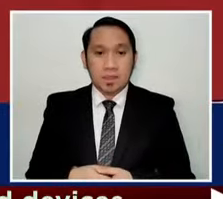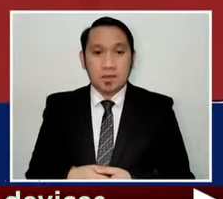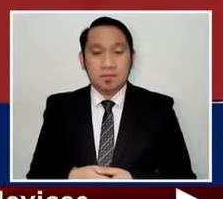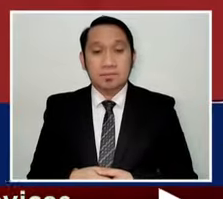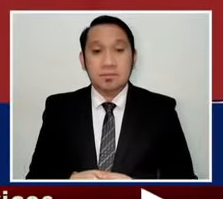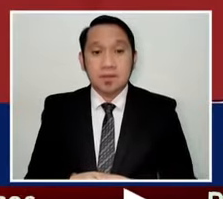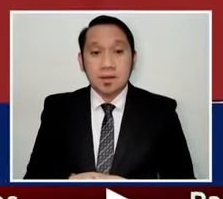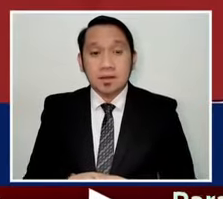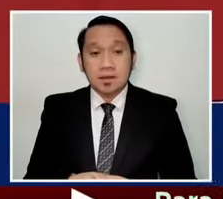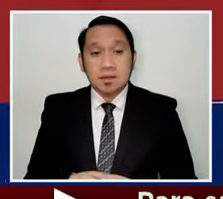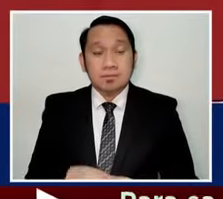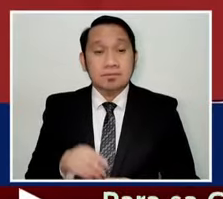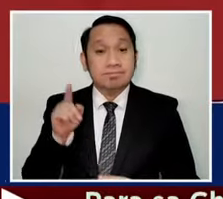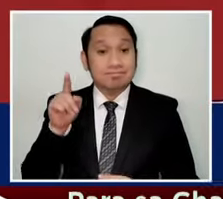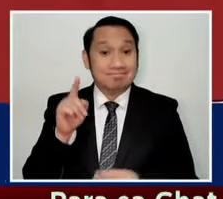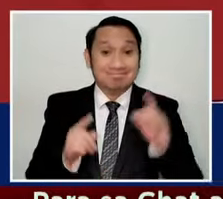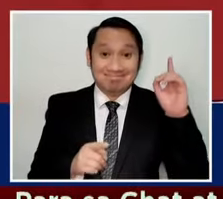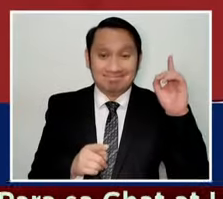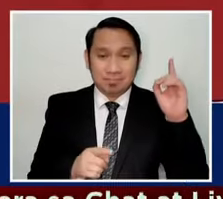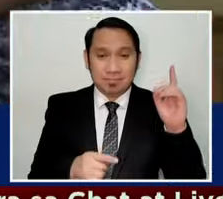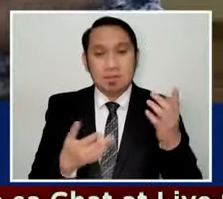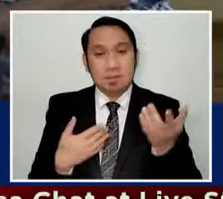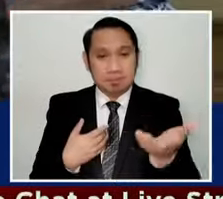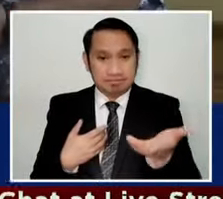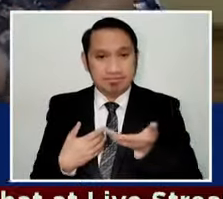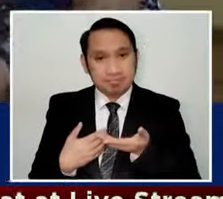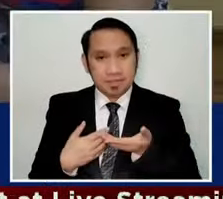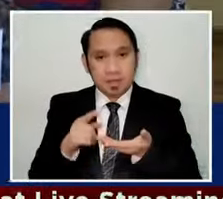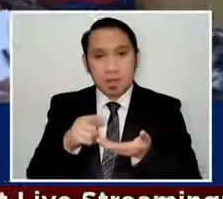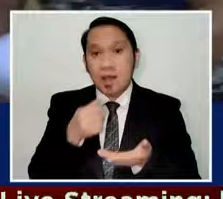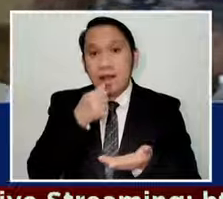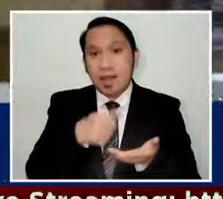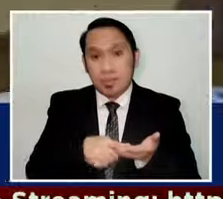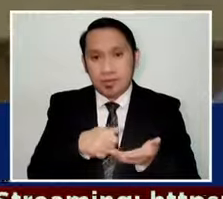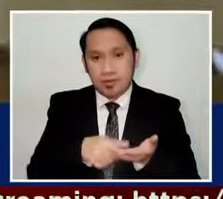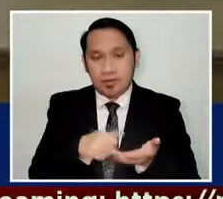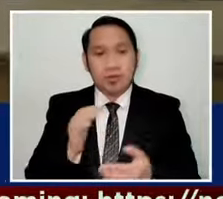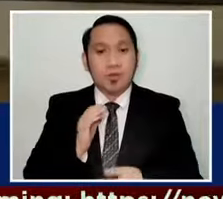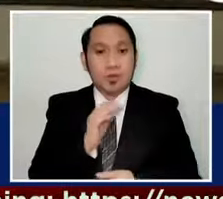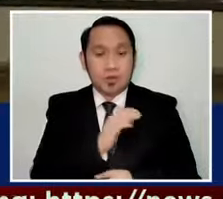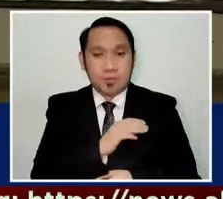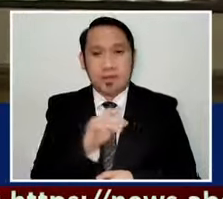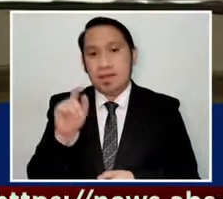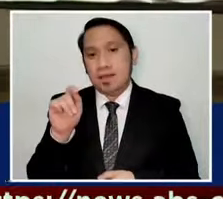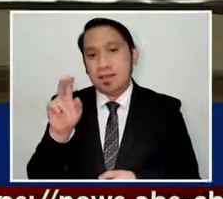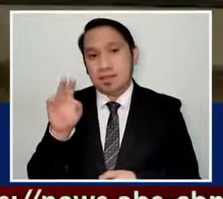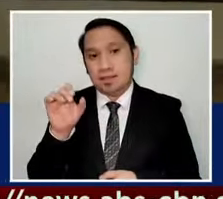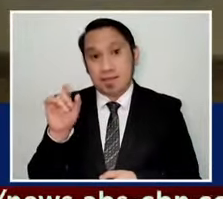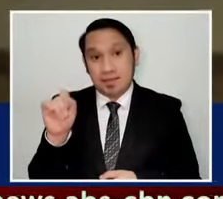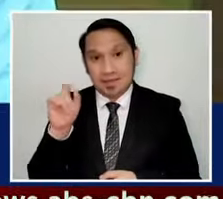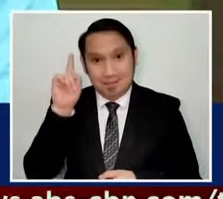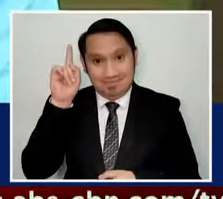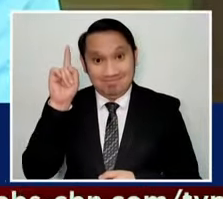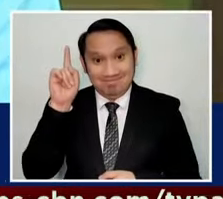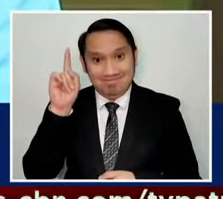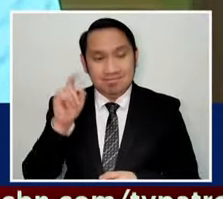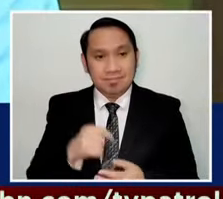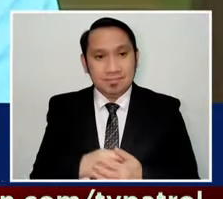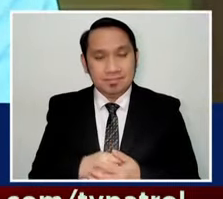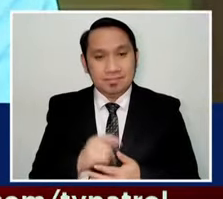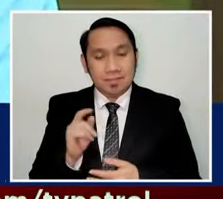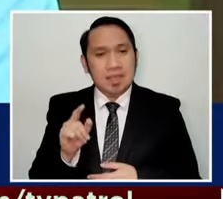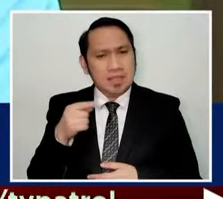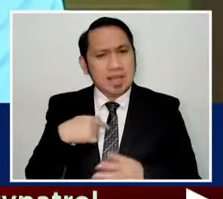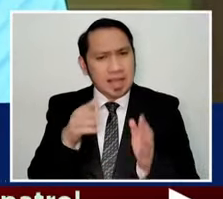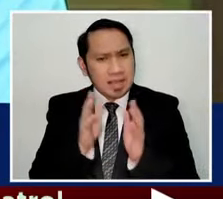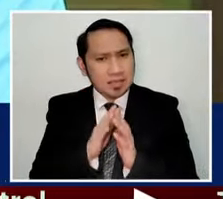Miyerkules nang matanggap ng opisina ni House Speaker Martin Romualdez ang sulat ni Negros Oriental 3rd District Representative Arnulfo Teves Jr. para humiling